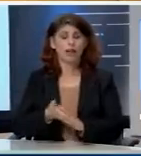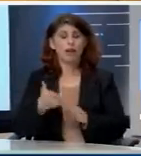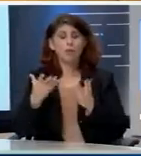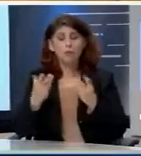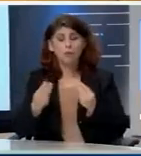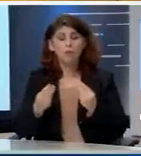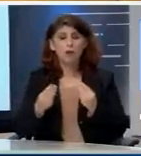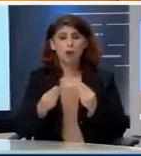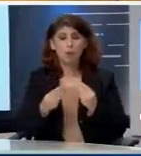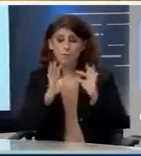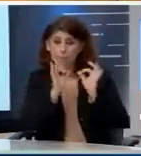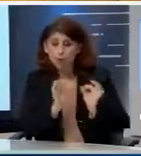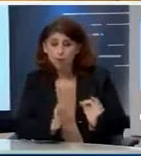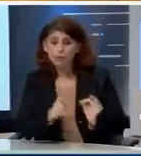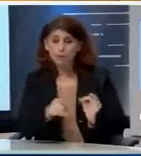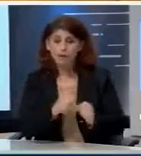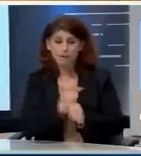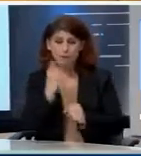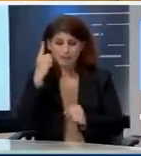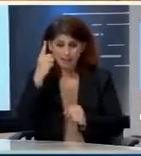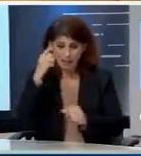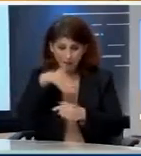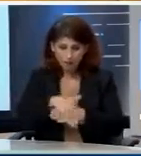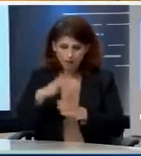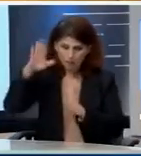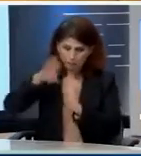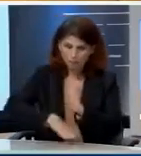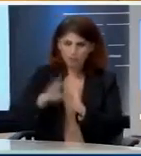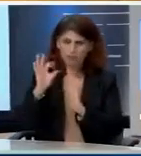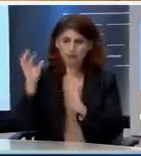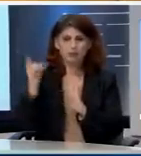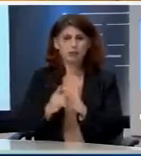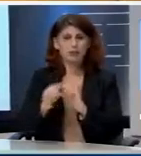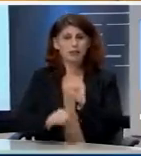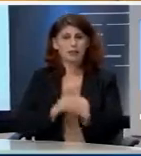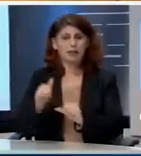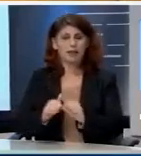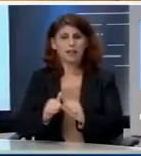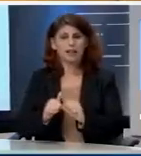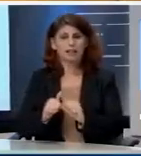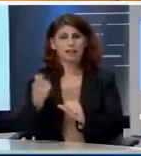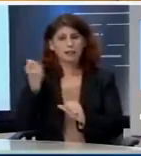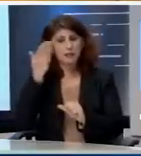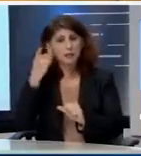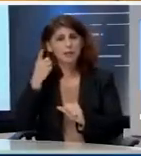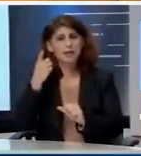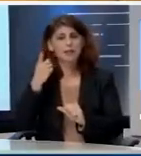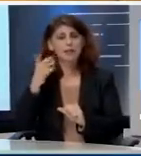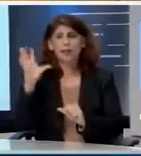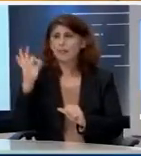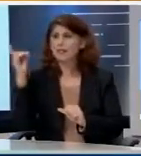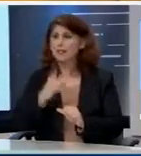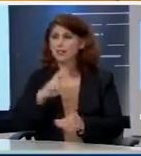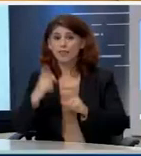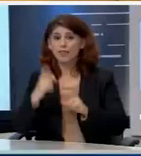Εκατοντάδες πρωτότυπα φάρμακα έπεσαν σε μια νύχτα στο 50% της τιμής τους και άλλαξαν οι τιμές στο μισό πλανήτη. Σε μία νύχτα